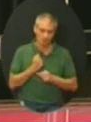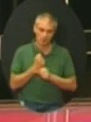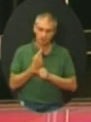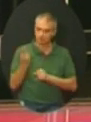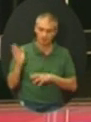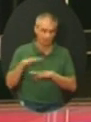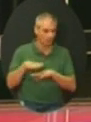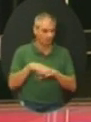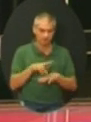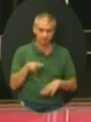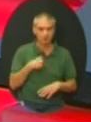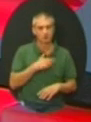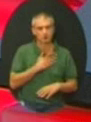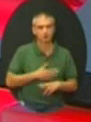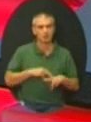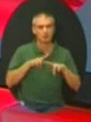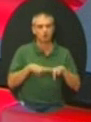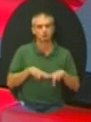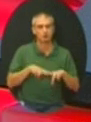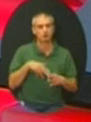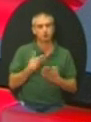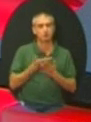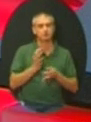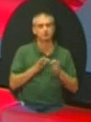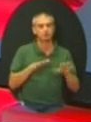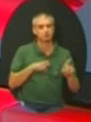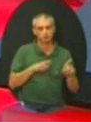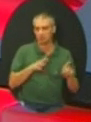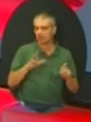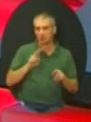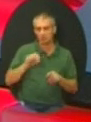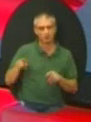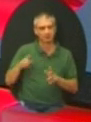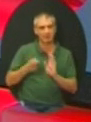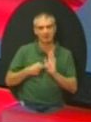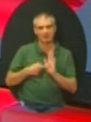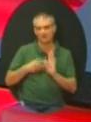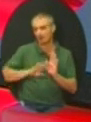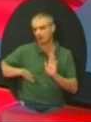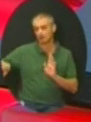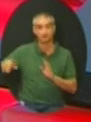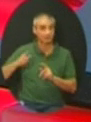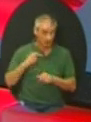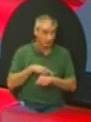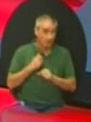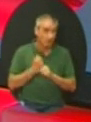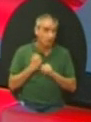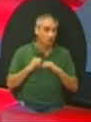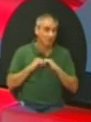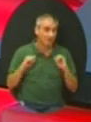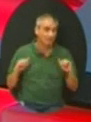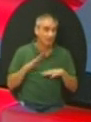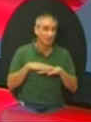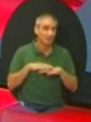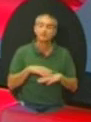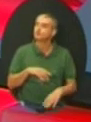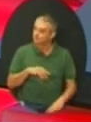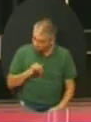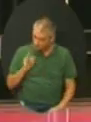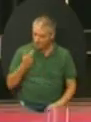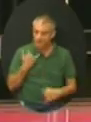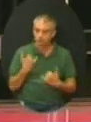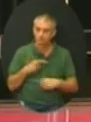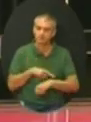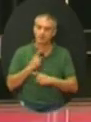את שני התפקידים. אני רוצה להישאר יועץ משפטי לממשלה, קחו את עניין התביעה למישהו אחר. זה הזמן לעשות הפרדה בתפקיד היועץ המשפטי לממשלה? זה בדיוק